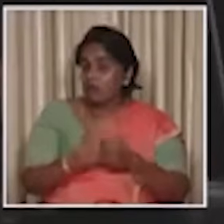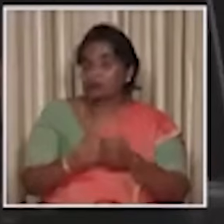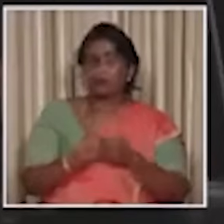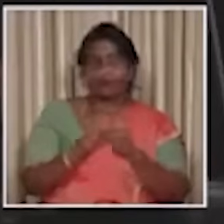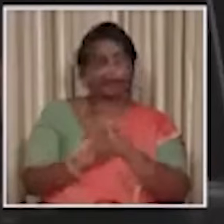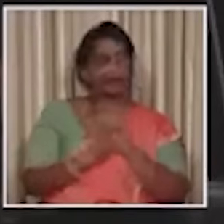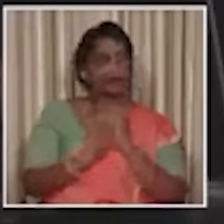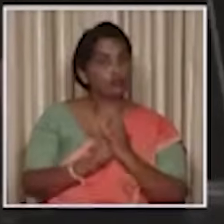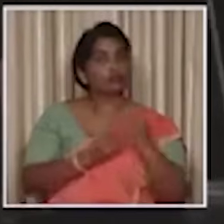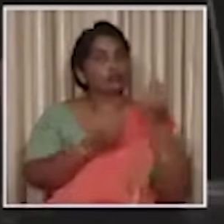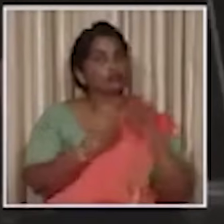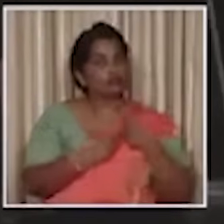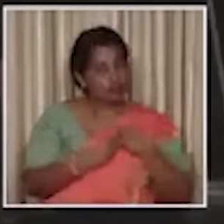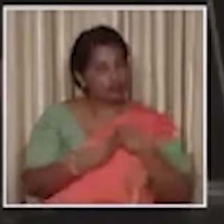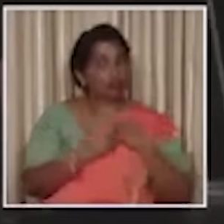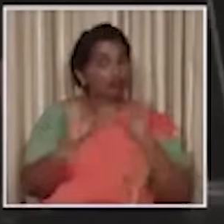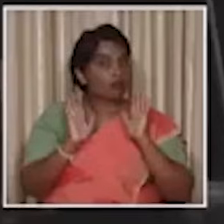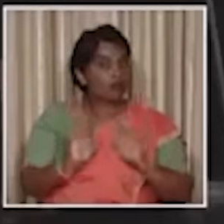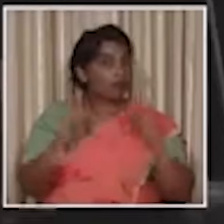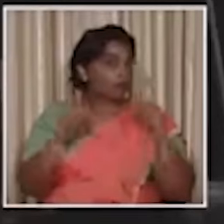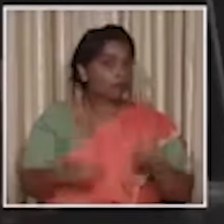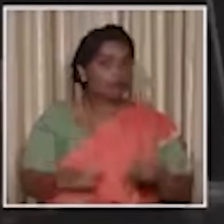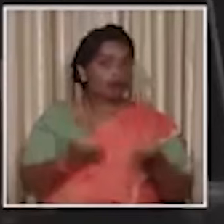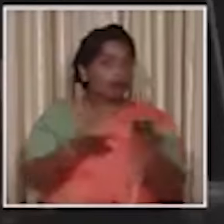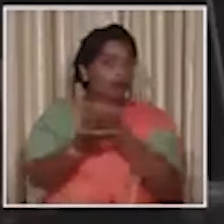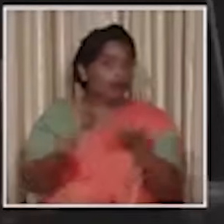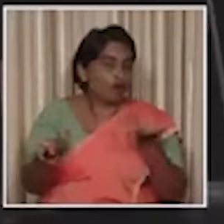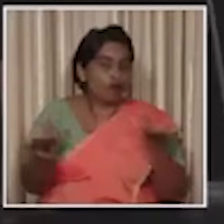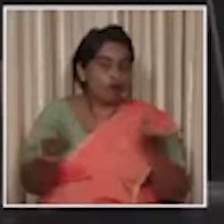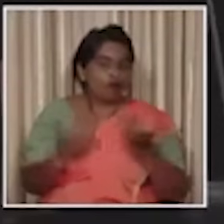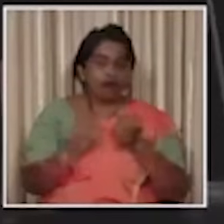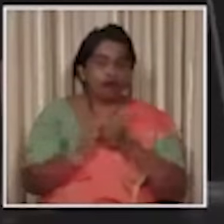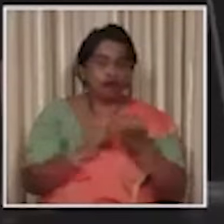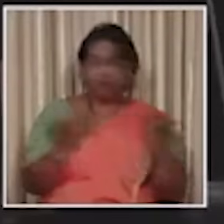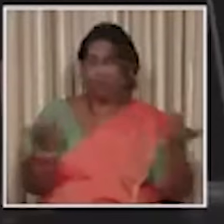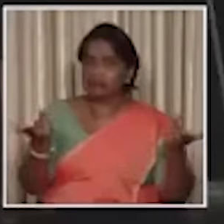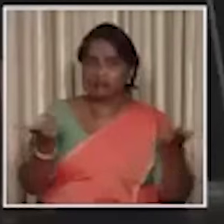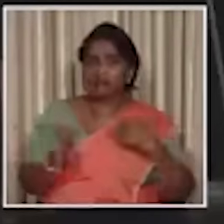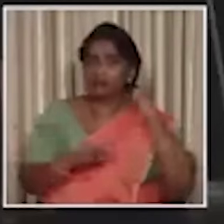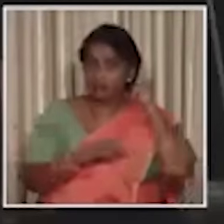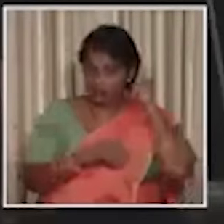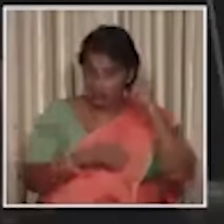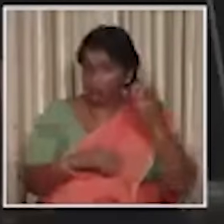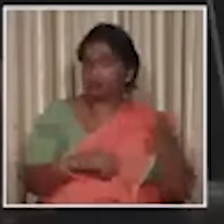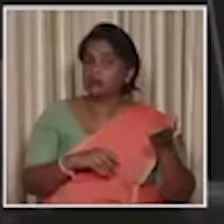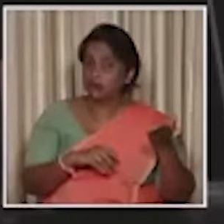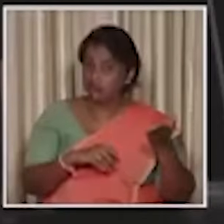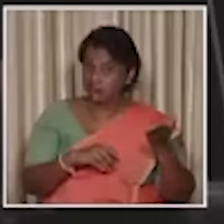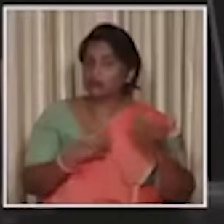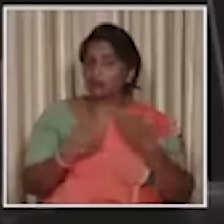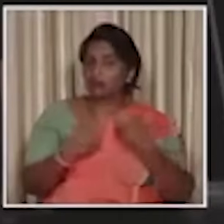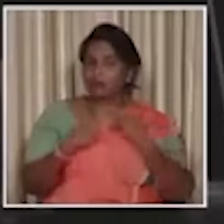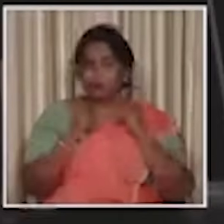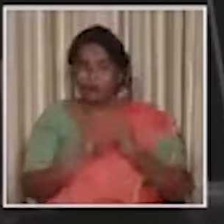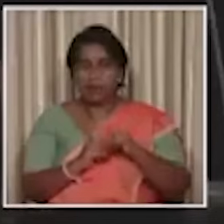இணைத்து பாருங்கள். ஆனால் இப்பொழுது இருக்கிறவர்கள் என்ன கை கொள்ளுகிறார்கள்? இந்த அரசாங்கத்தை கேவலப்படுத்துகின்ற முழங்காவில் போலீசார் மிக